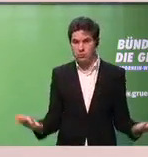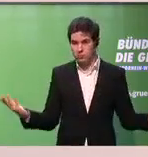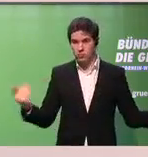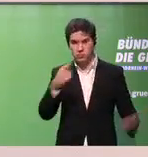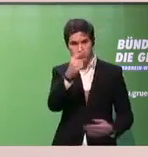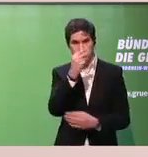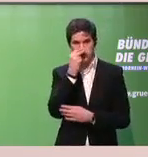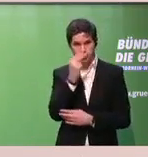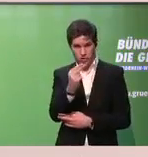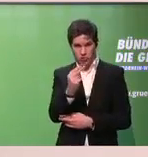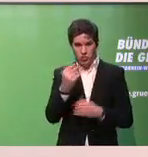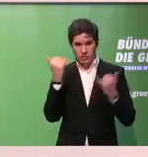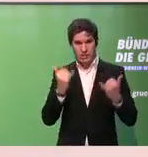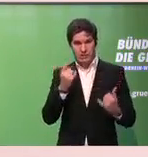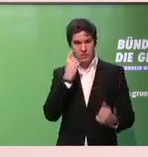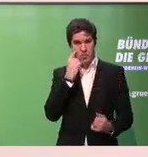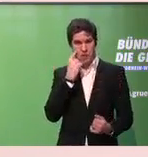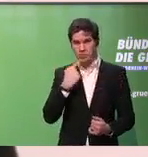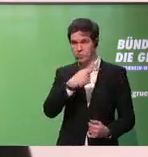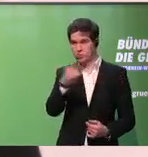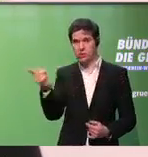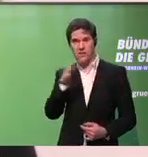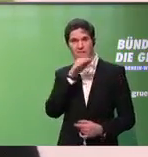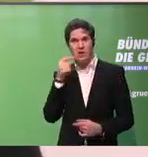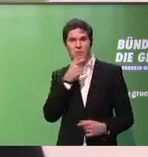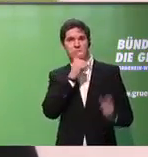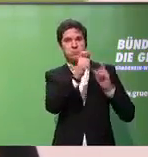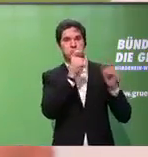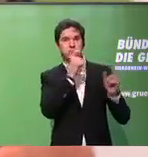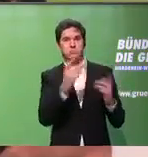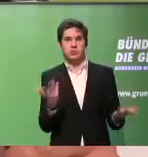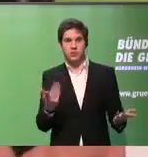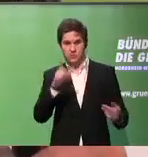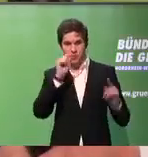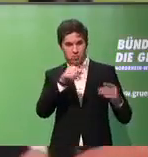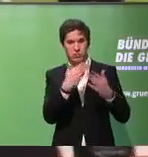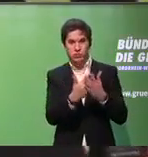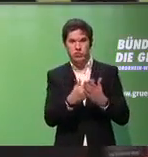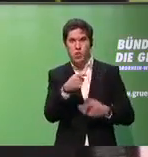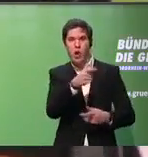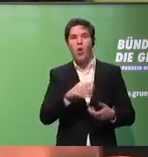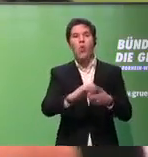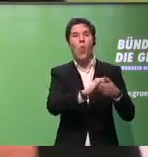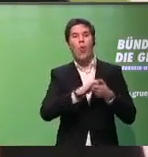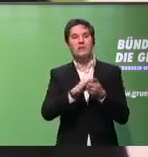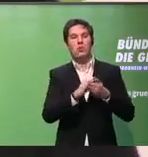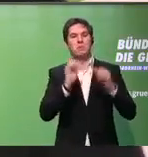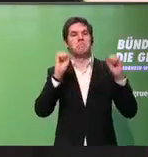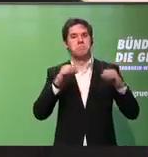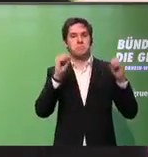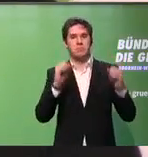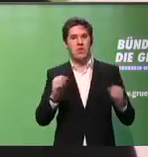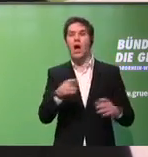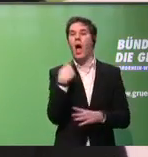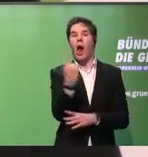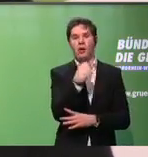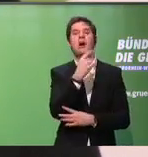die Kommentare nach dem Koalitionsagreement, alle sagen,